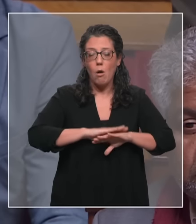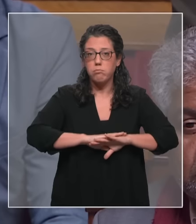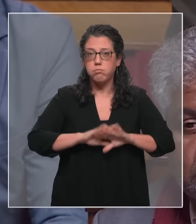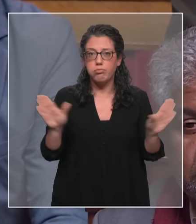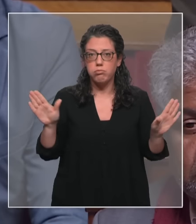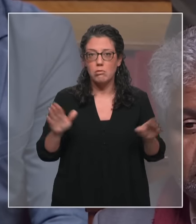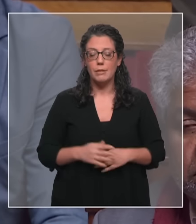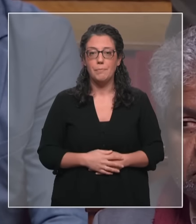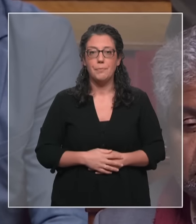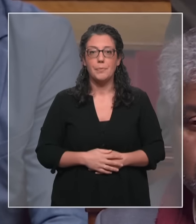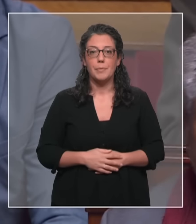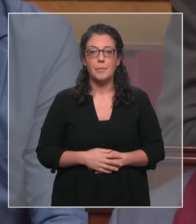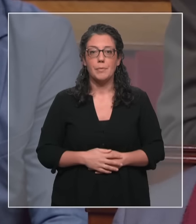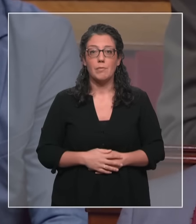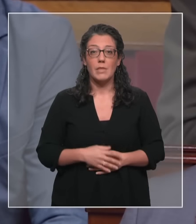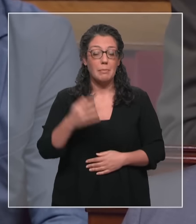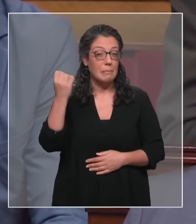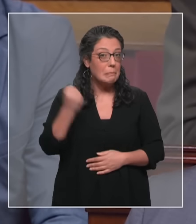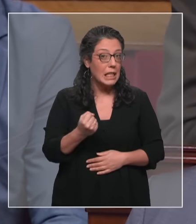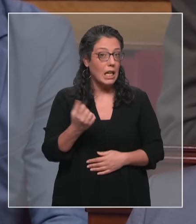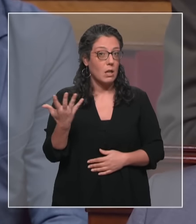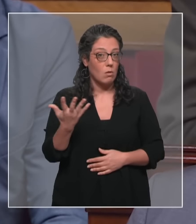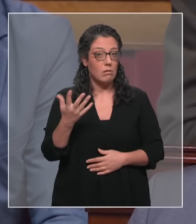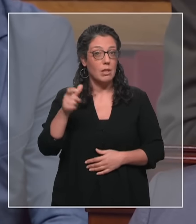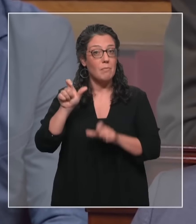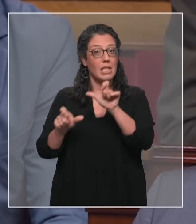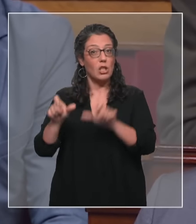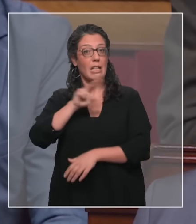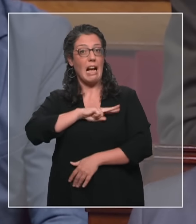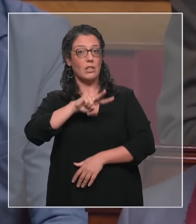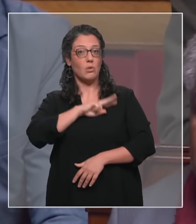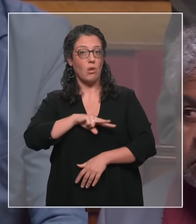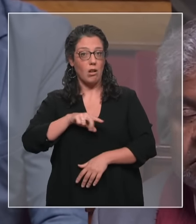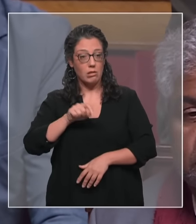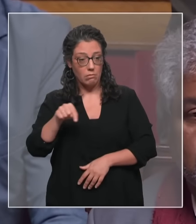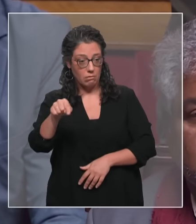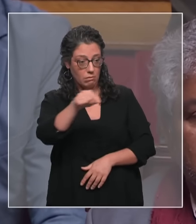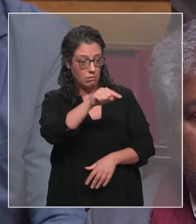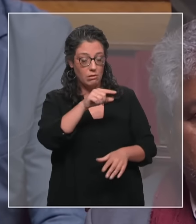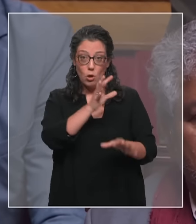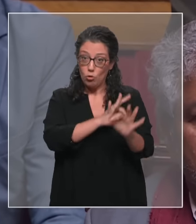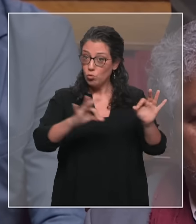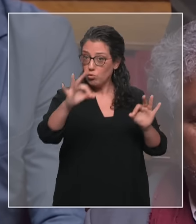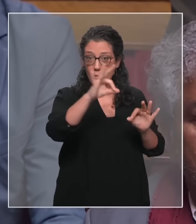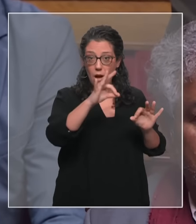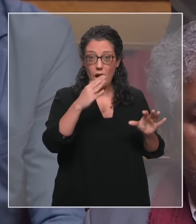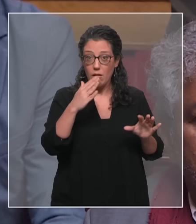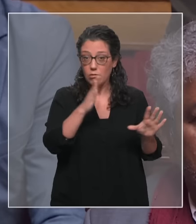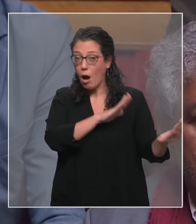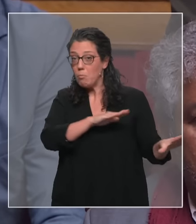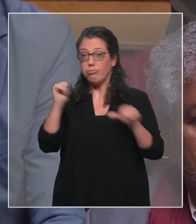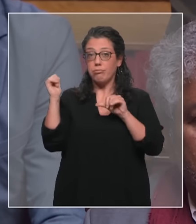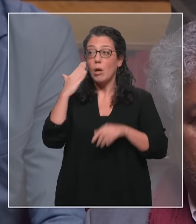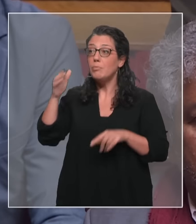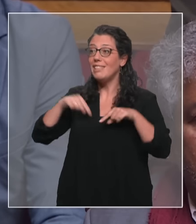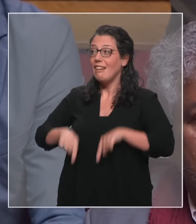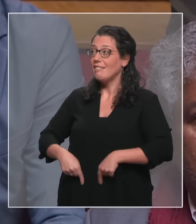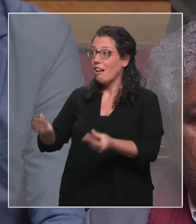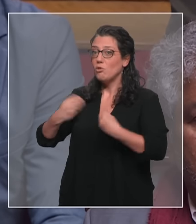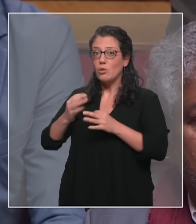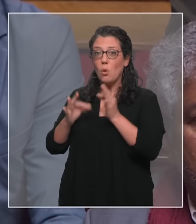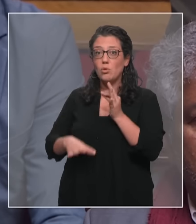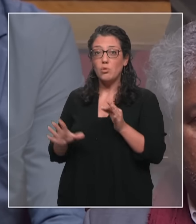définitivement. Plus grave encore, des assureurs menacent de déserter les Outre-mer si l'État ne trouve pas de solution, ainsi